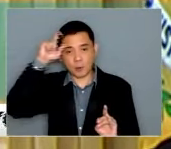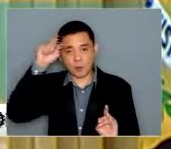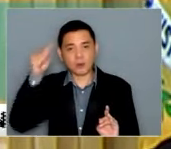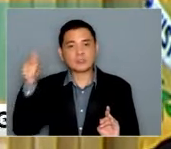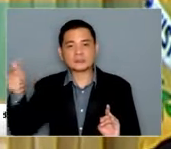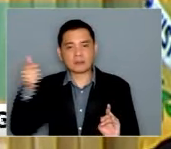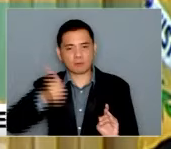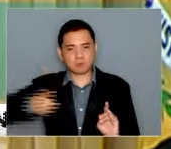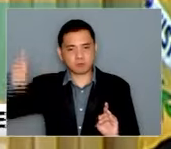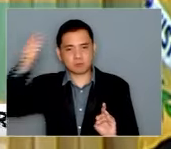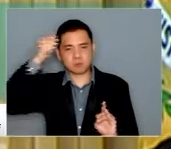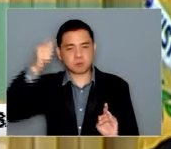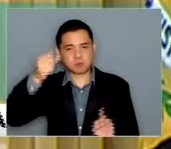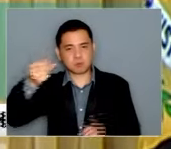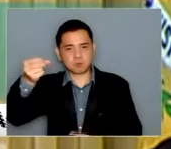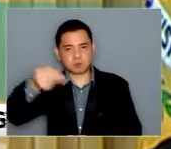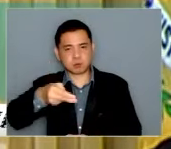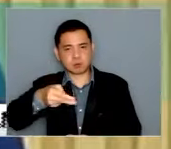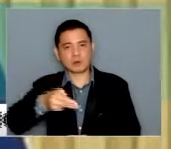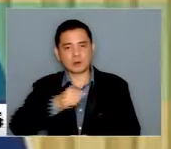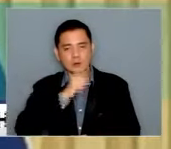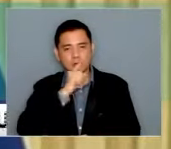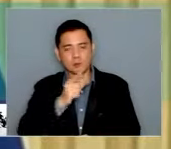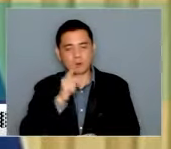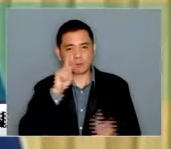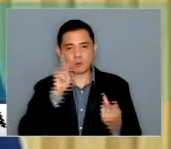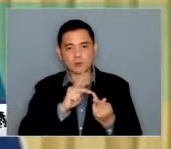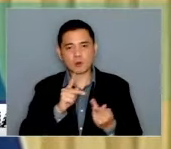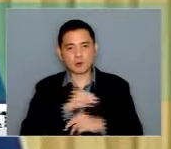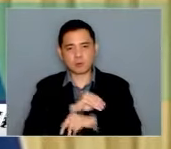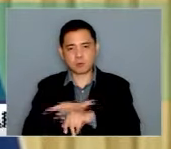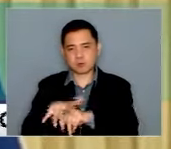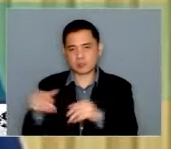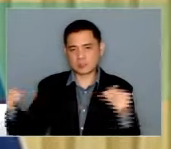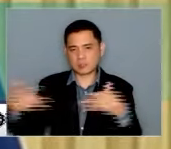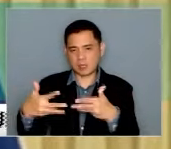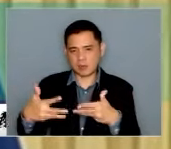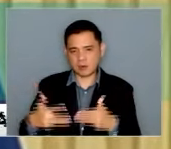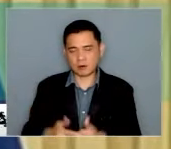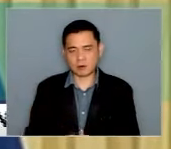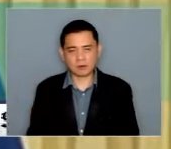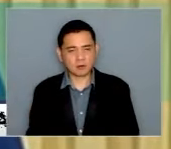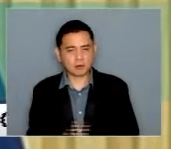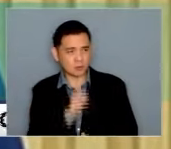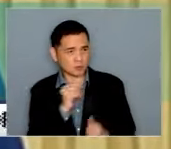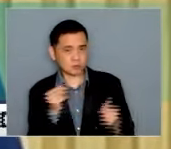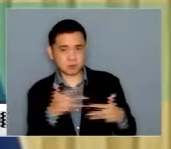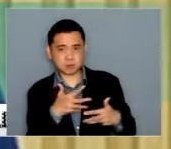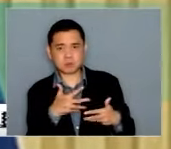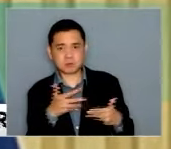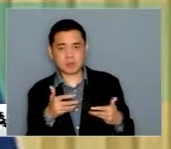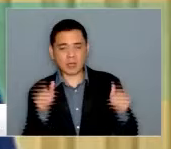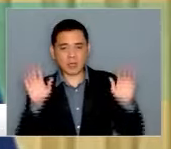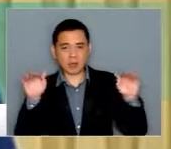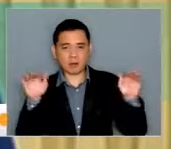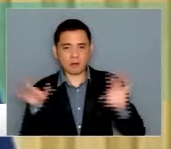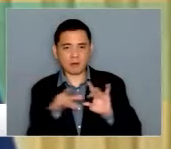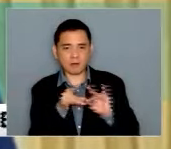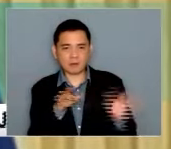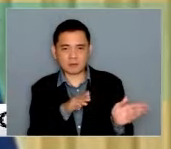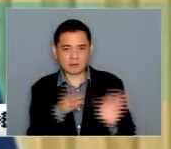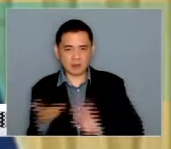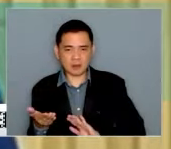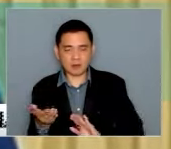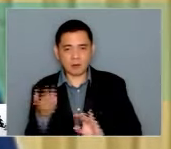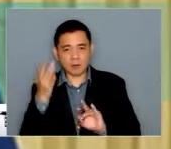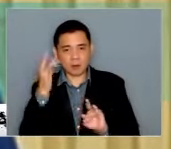para panakot dito sa mga batang ito. Kaya po sila natatakot doon sa Angels of Death dahil hindi lang sa kanila sila